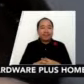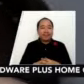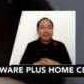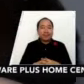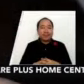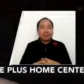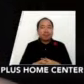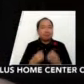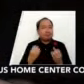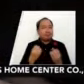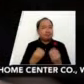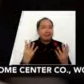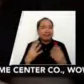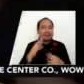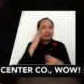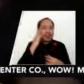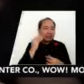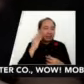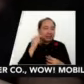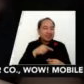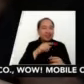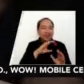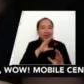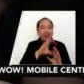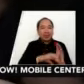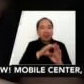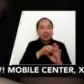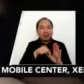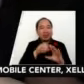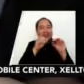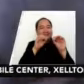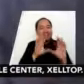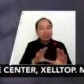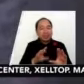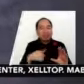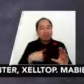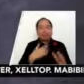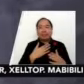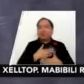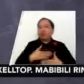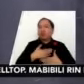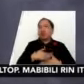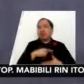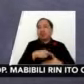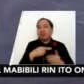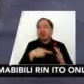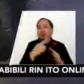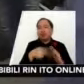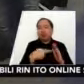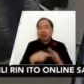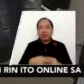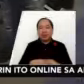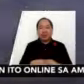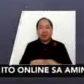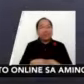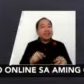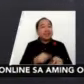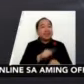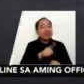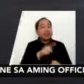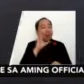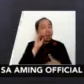and na-explore dun sa character ni Teacher Emmy. Super enjoy ko siyang ginagawa. Maski ang mister niya na si Ding Dong